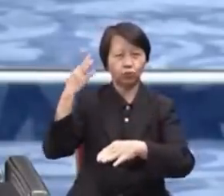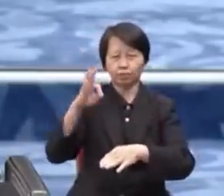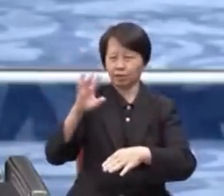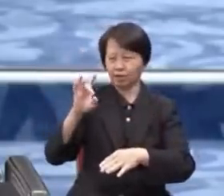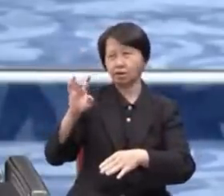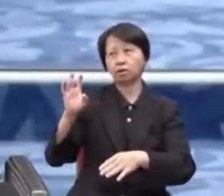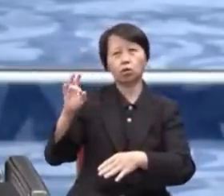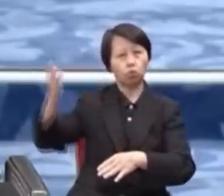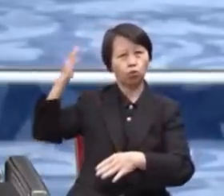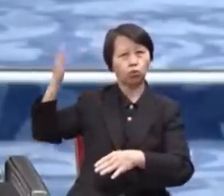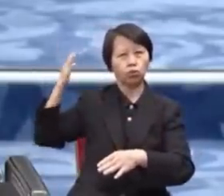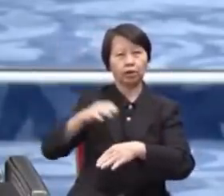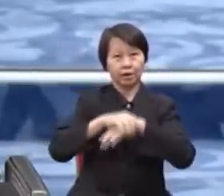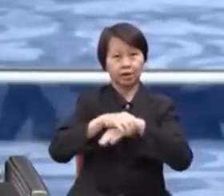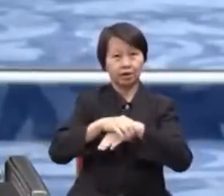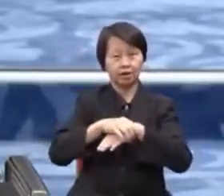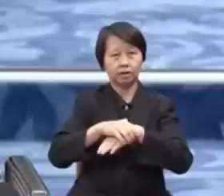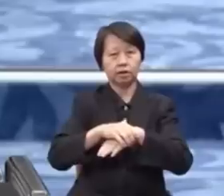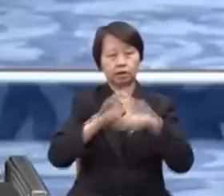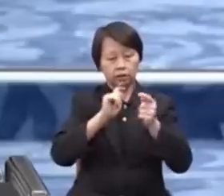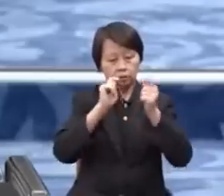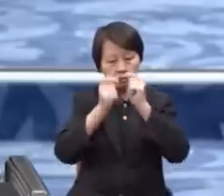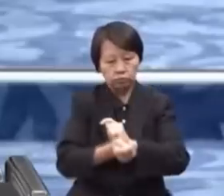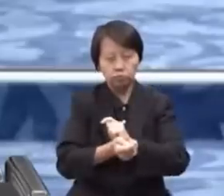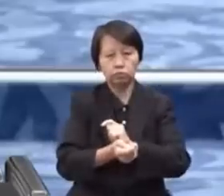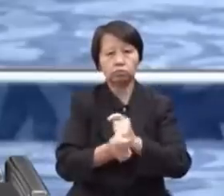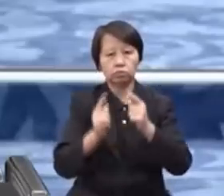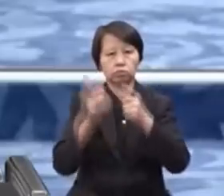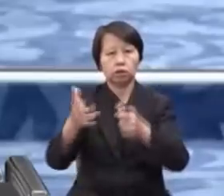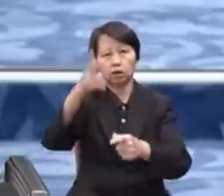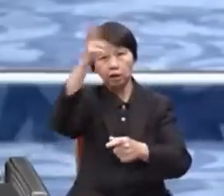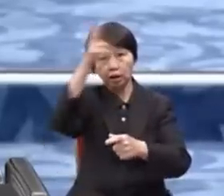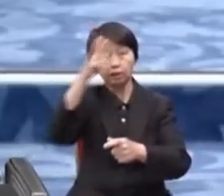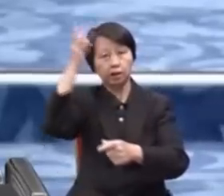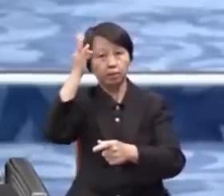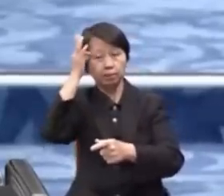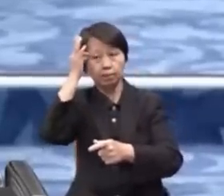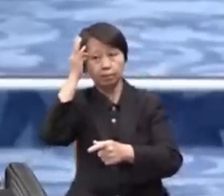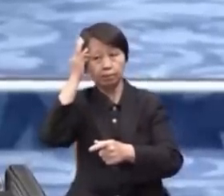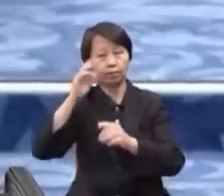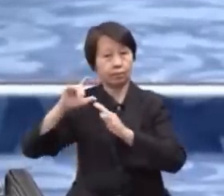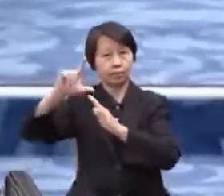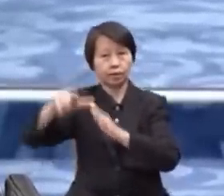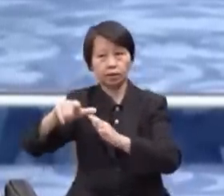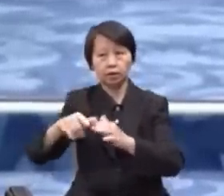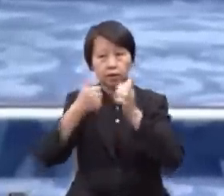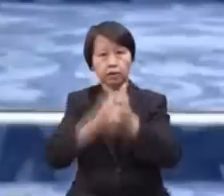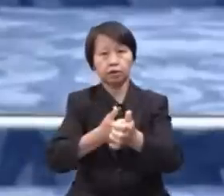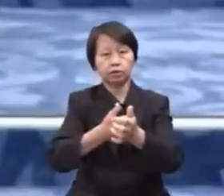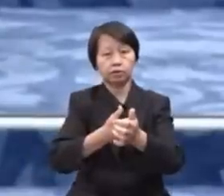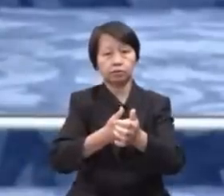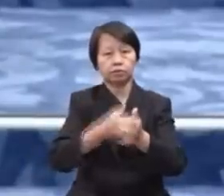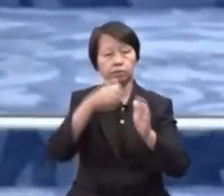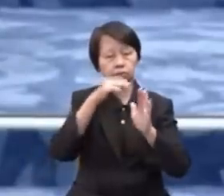di eee oleh Inggris dipindahkan kepada kerajaan kemudian berdasarkan prinsip